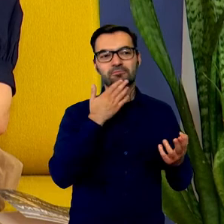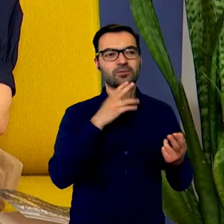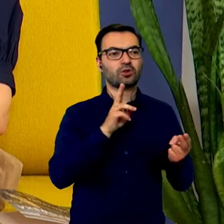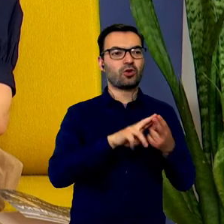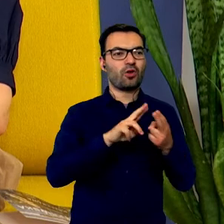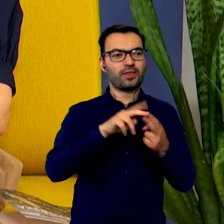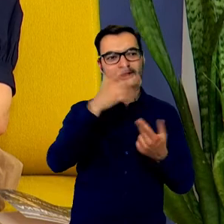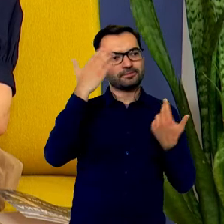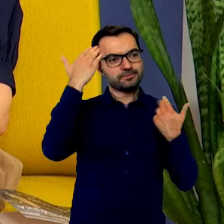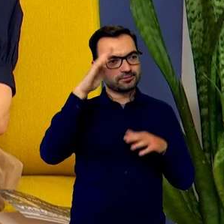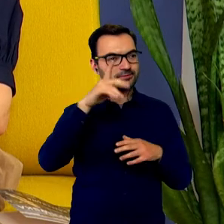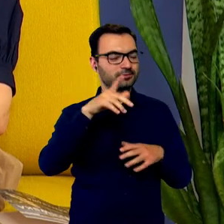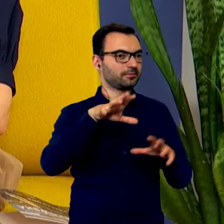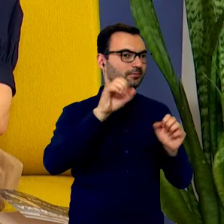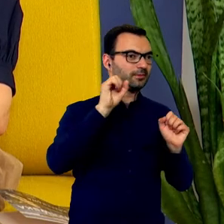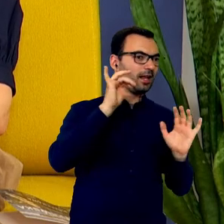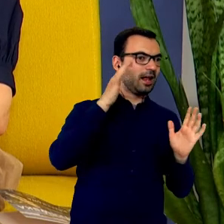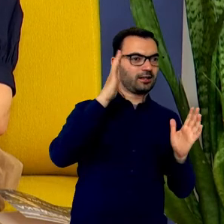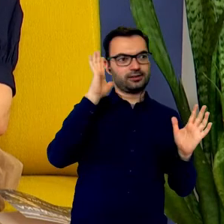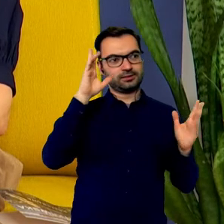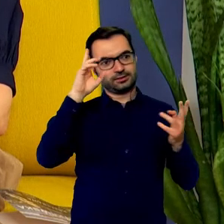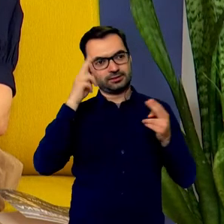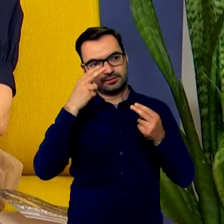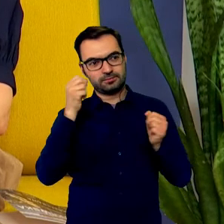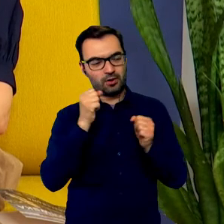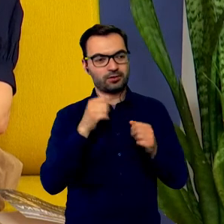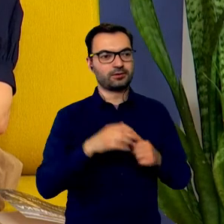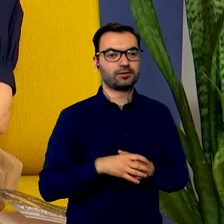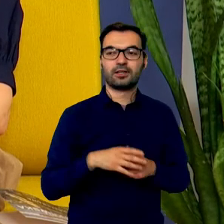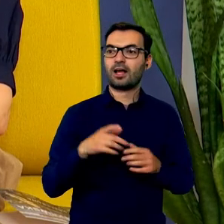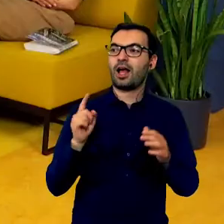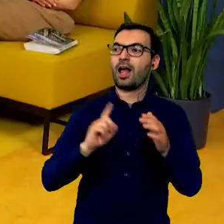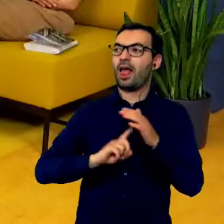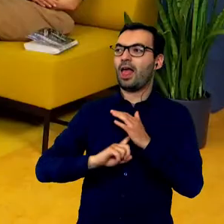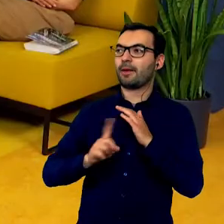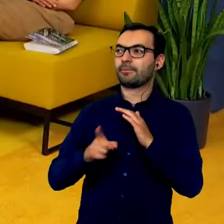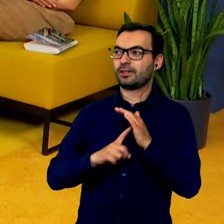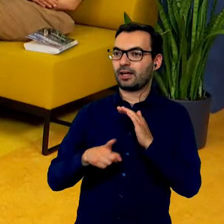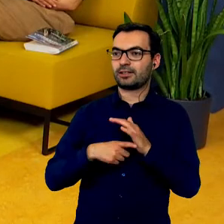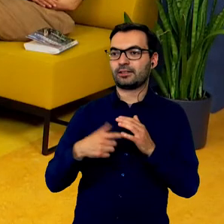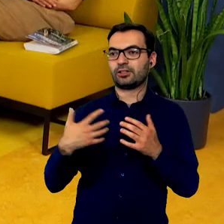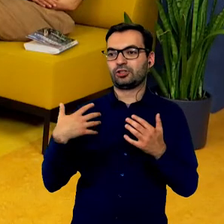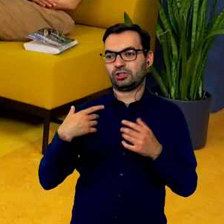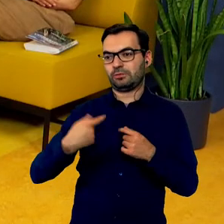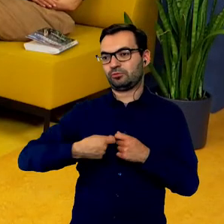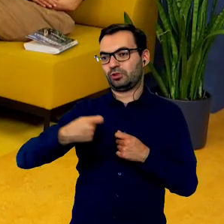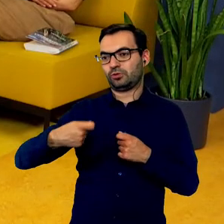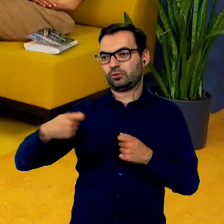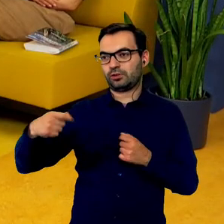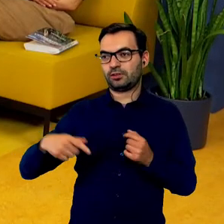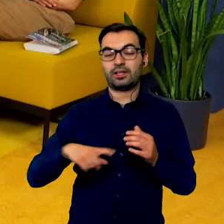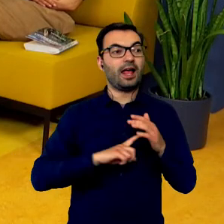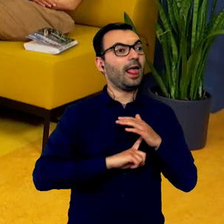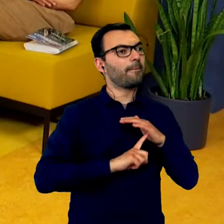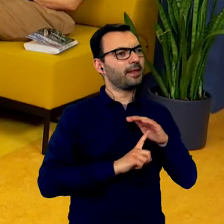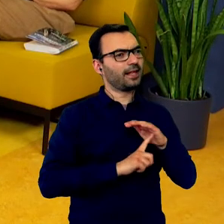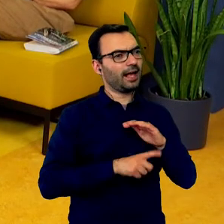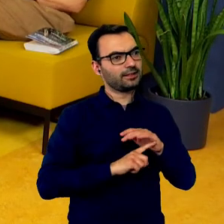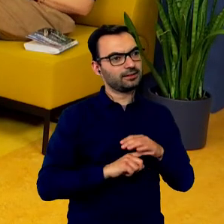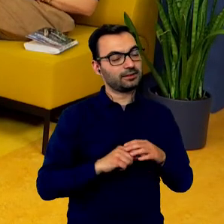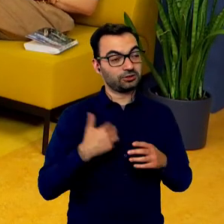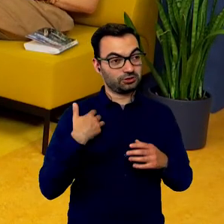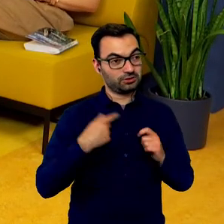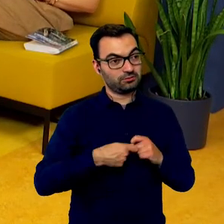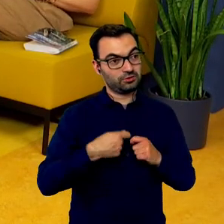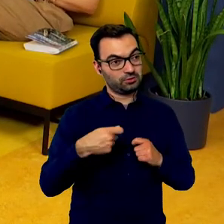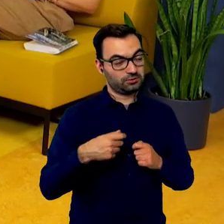właśnie, których się nie zna i postrzega ich, wkładając do jakichś szufladek. A emigracja przedłuża życie, moim zdaniem. Czy emigracja wyjazd? Przedłuża życie? Tak. To muszę